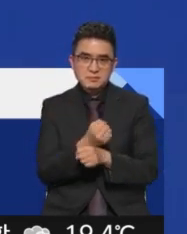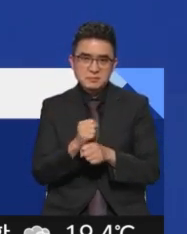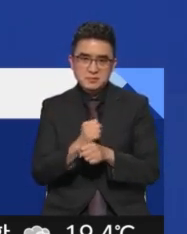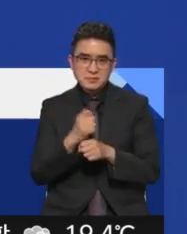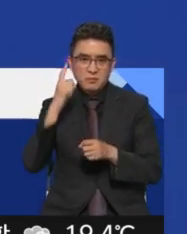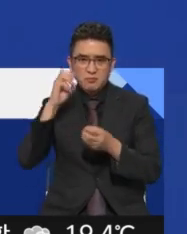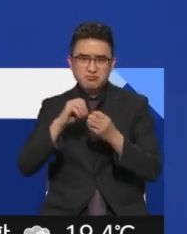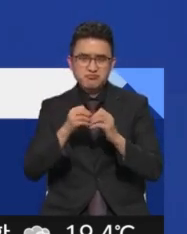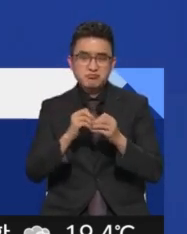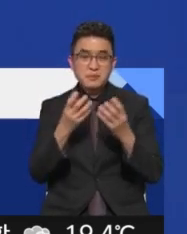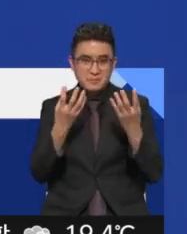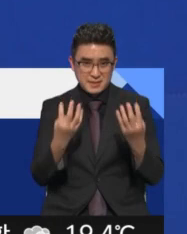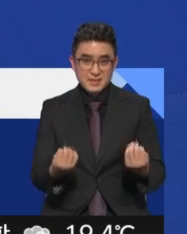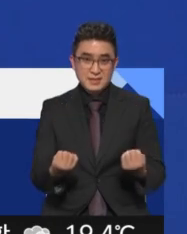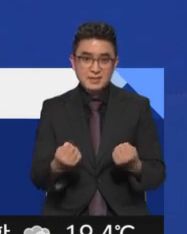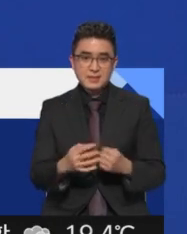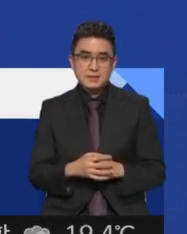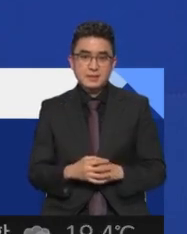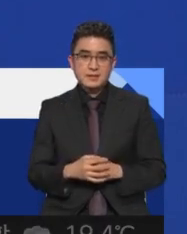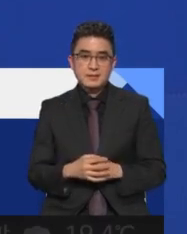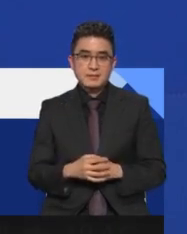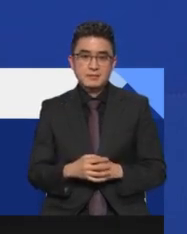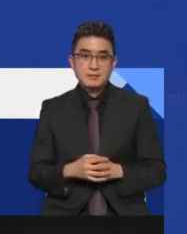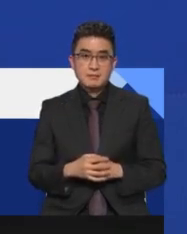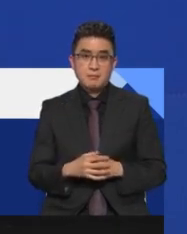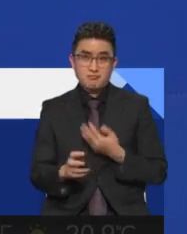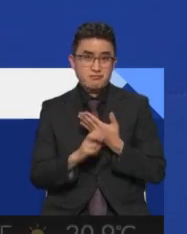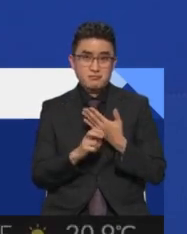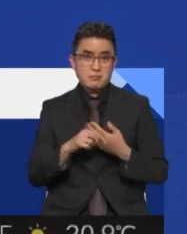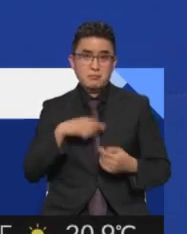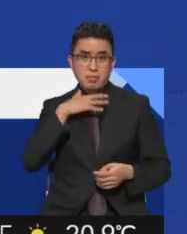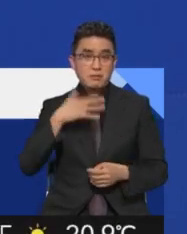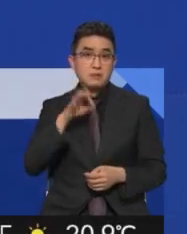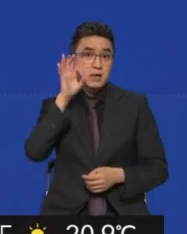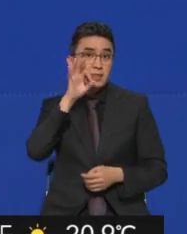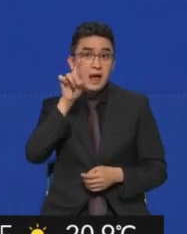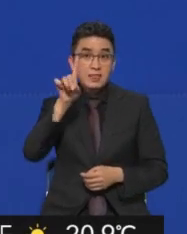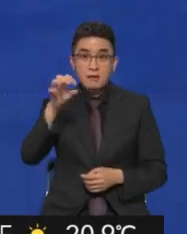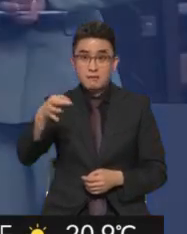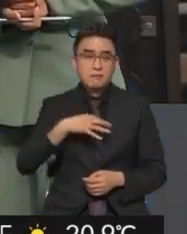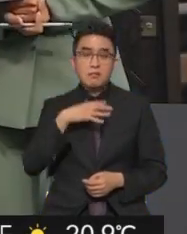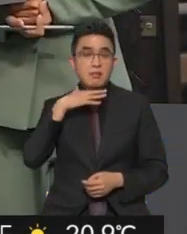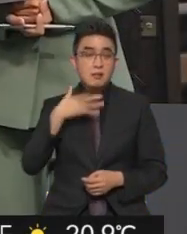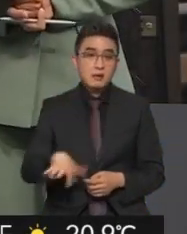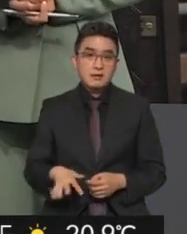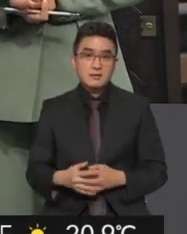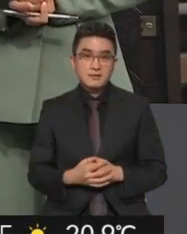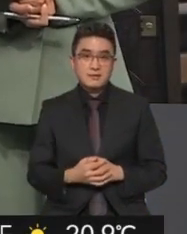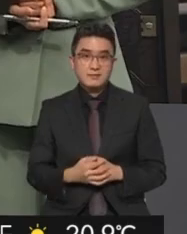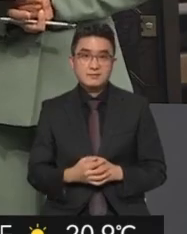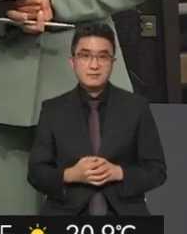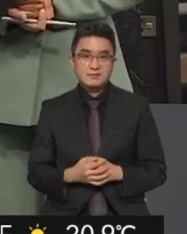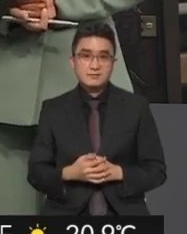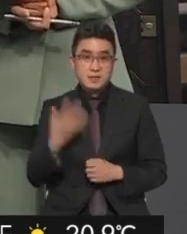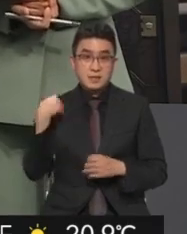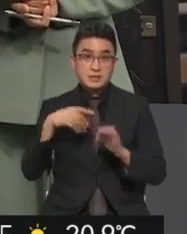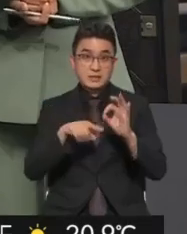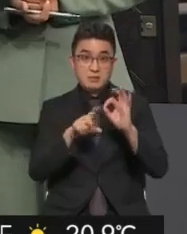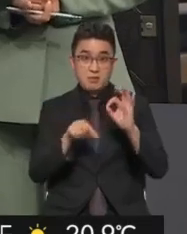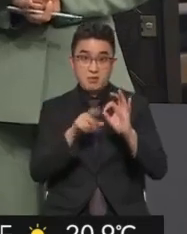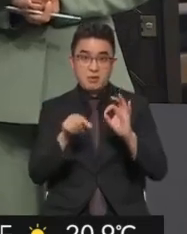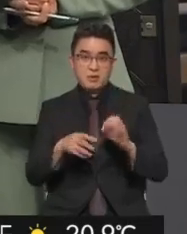대선 자금은 커녕이 사탕 한게 받은게 없습니다 그런데 지난해 10월의 경우